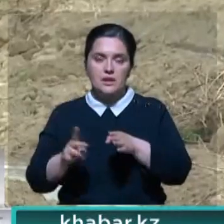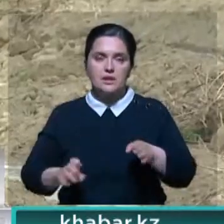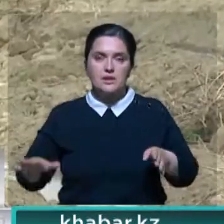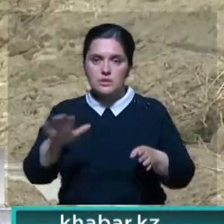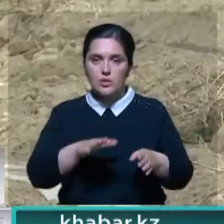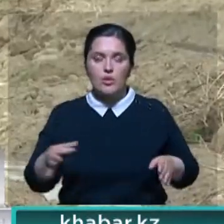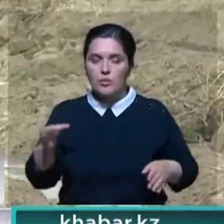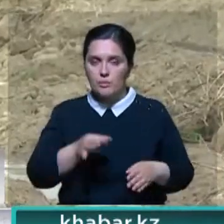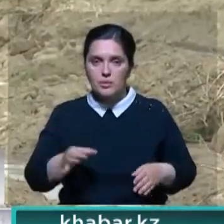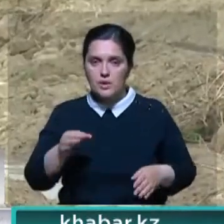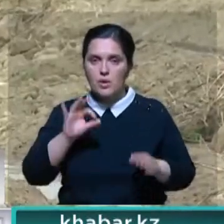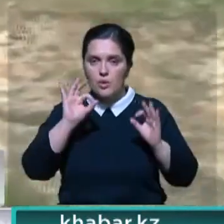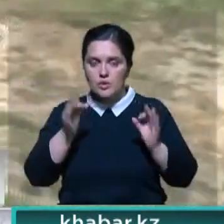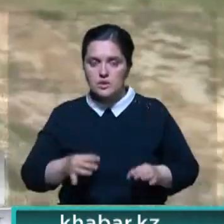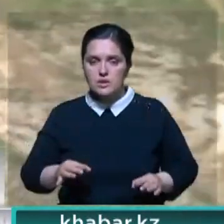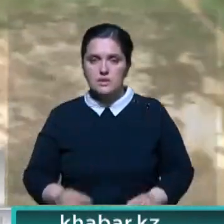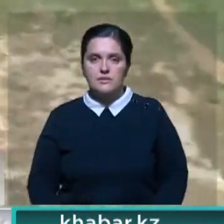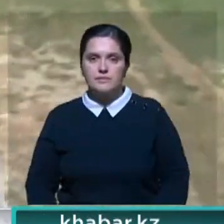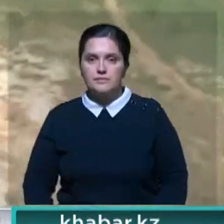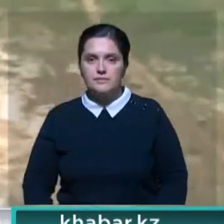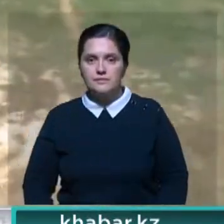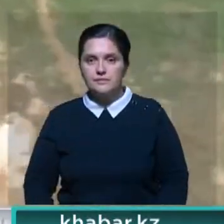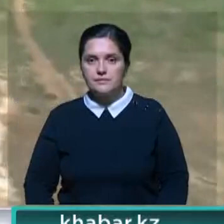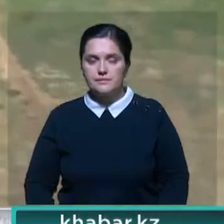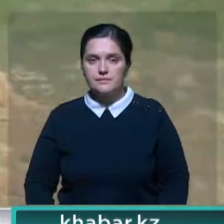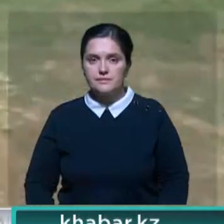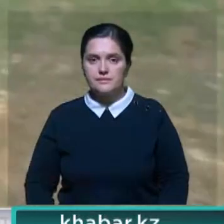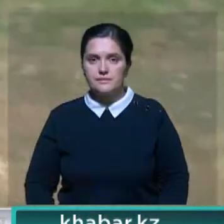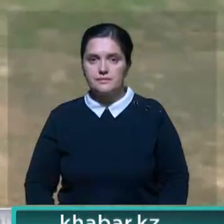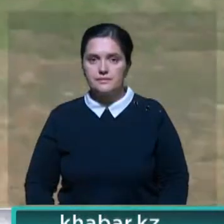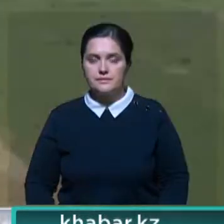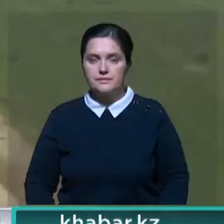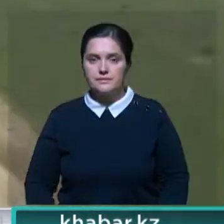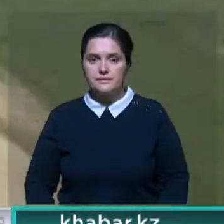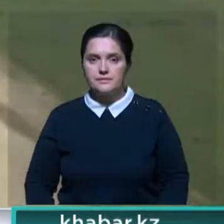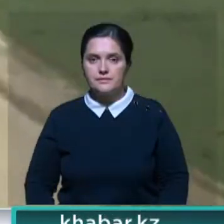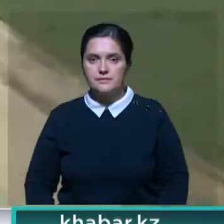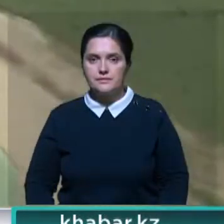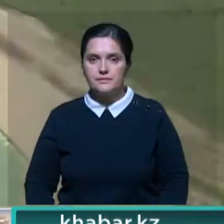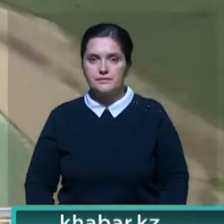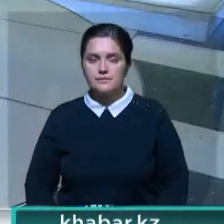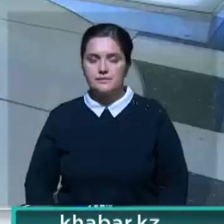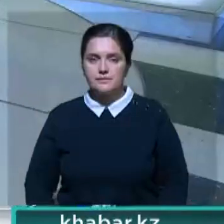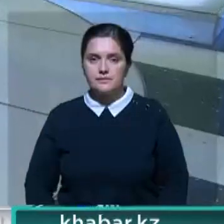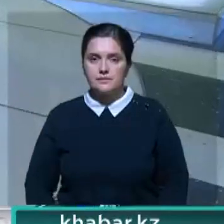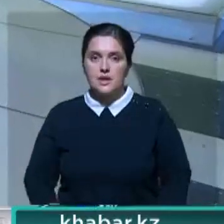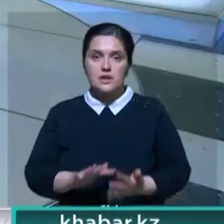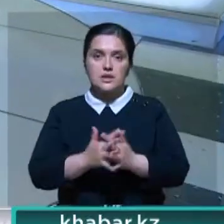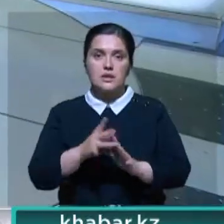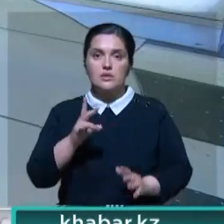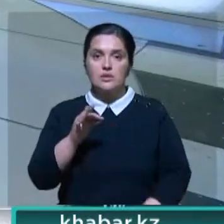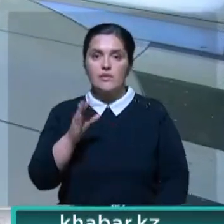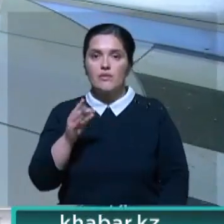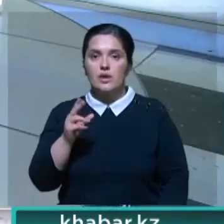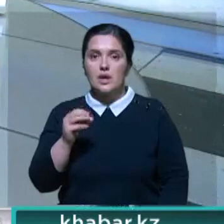территорию области уже к осени. Кристина Алмасқызы, Альхайдар Турлыханов, Кызылординская область. Итоги дня. В селе